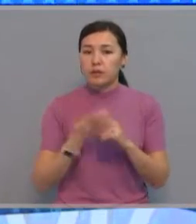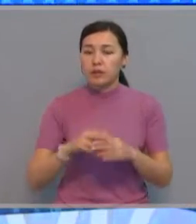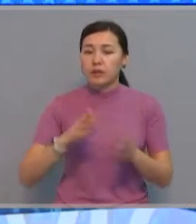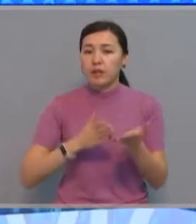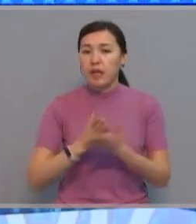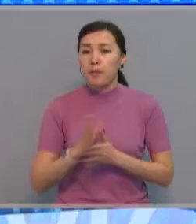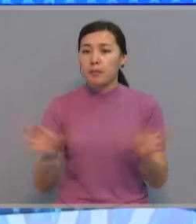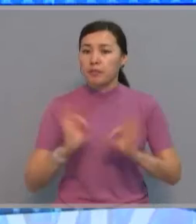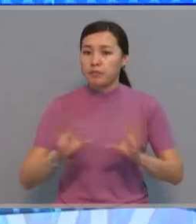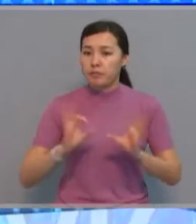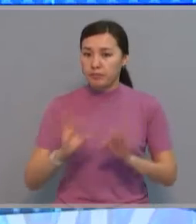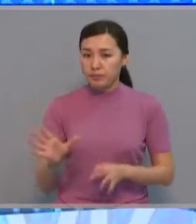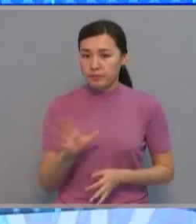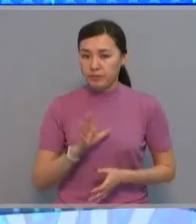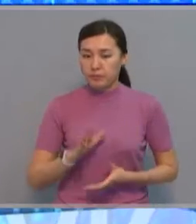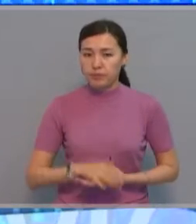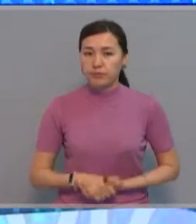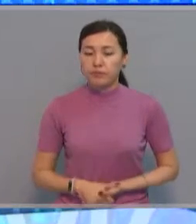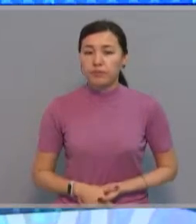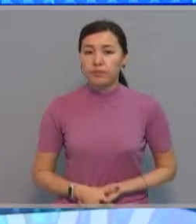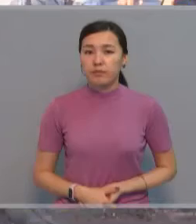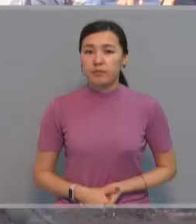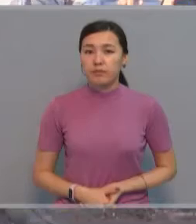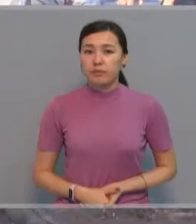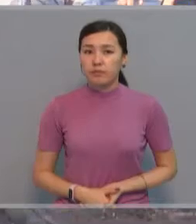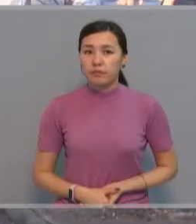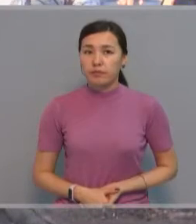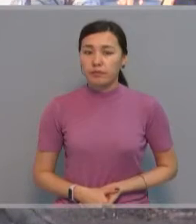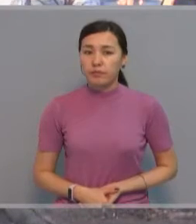осы бағытта нақты тапсырма берді.